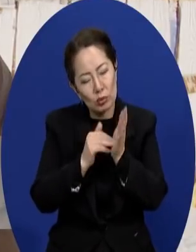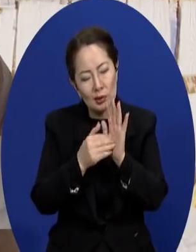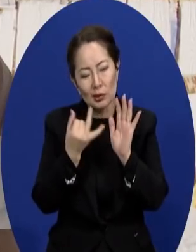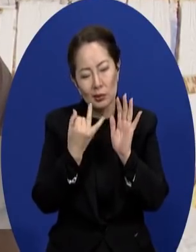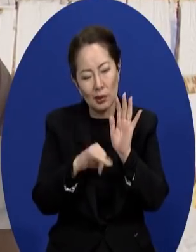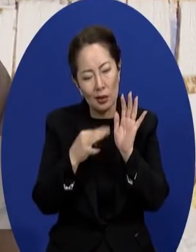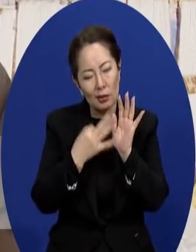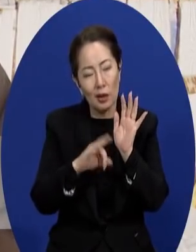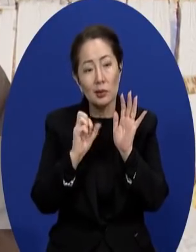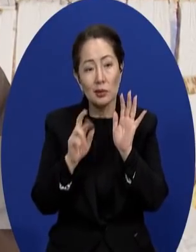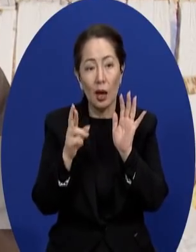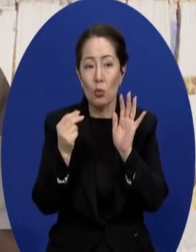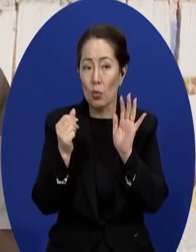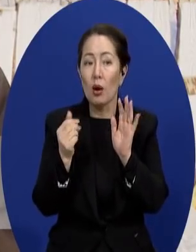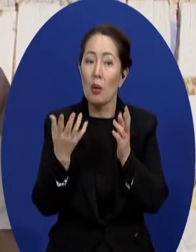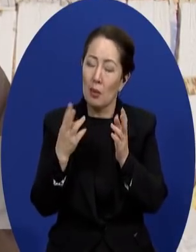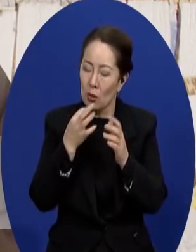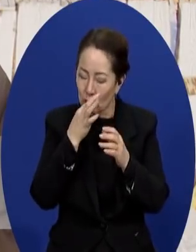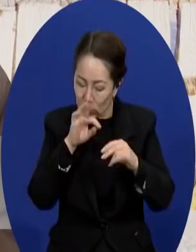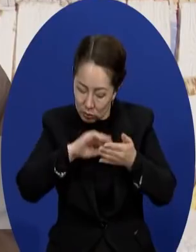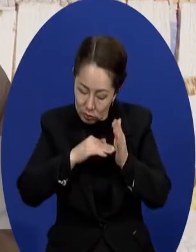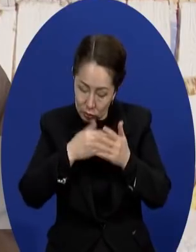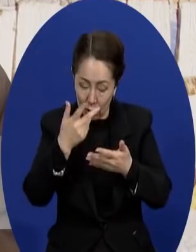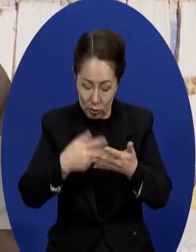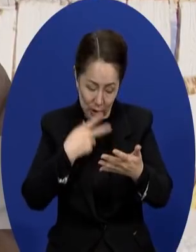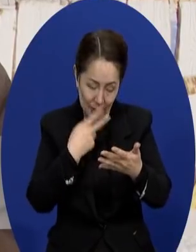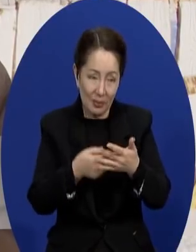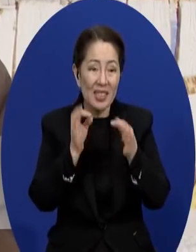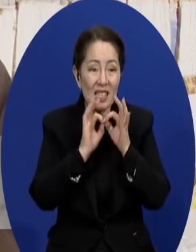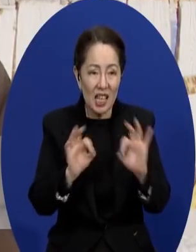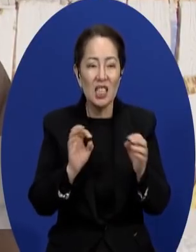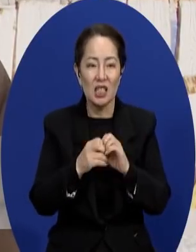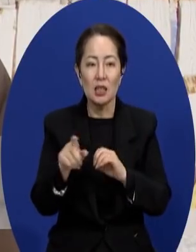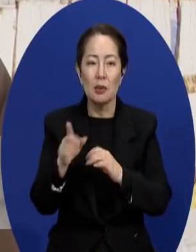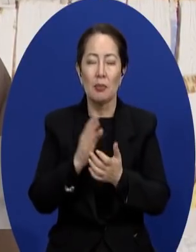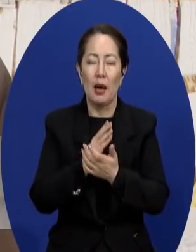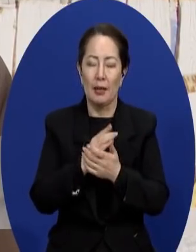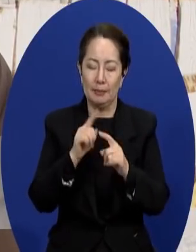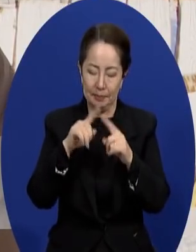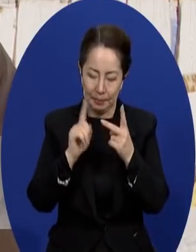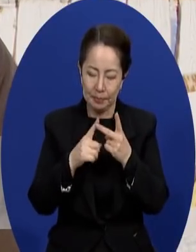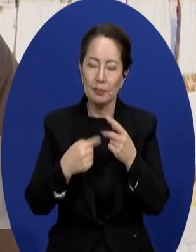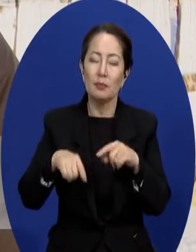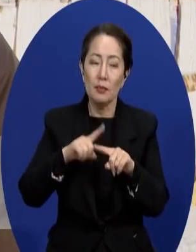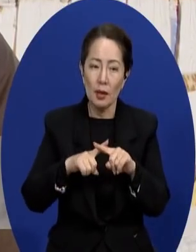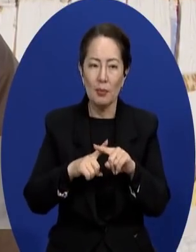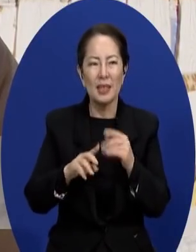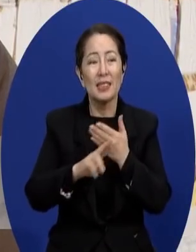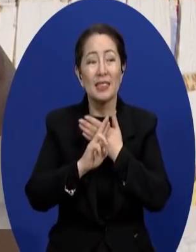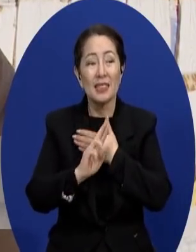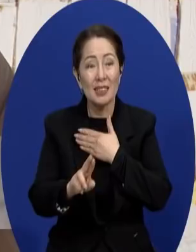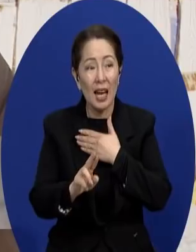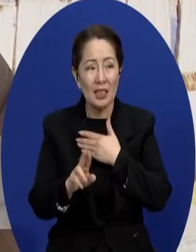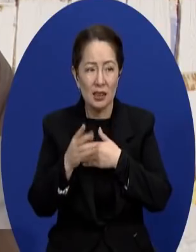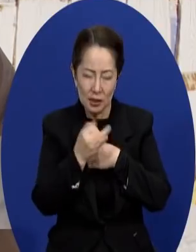70-80 сая орчим төгрөг гарах юм урьдчилан тооцоотой байгаа юм байна. Тэг наривчлж хийж байгаа. За мөн бас ер нь цаашдаа бас